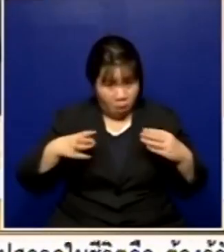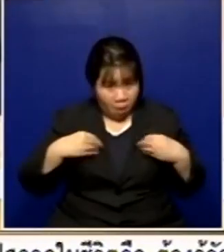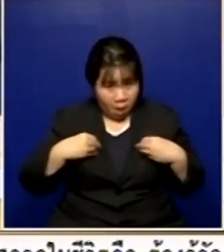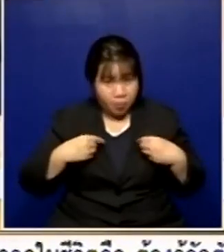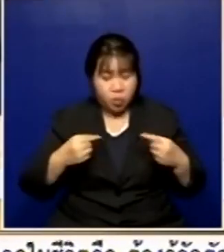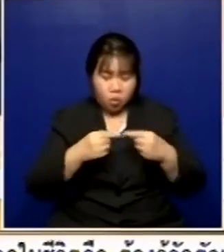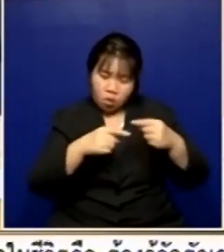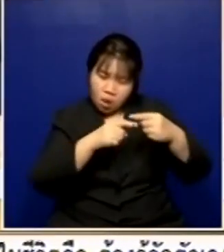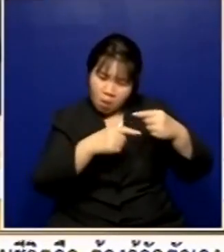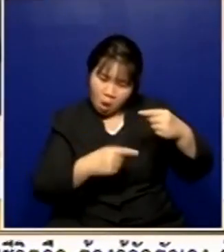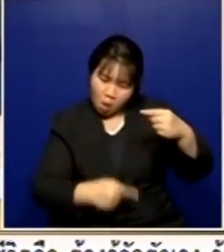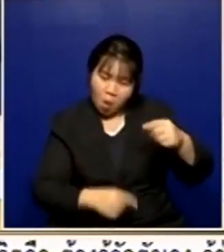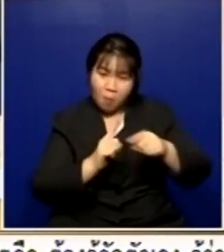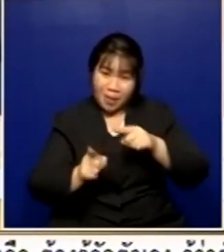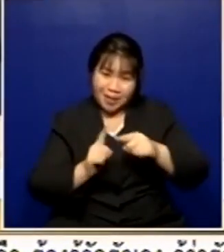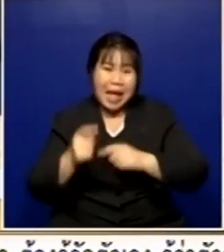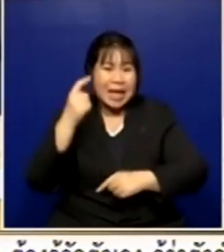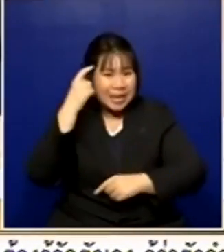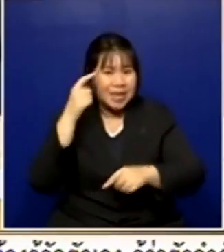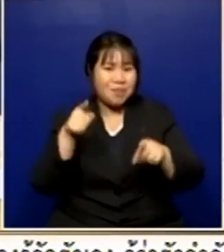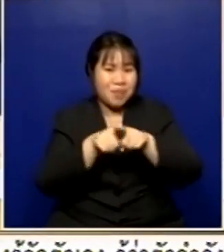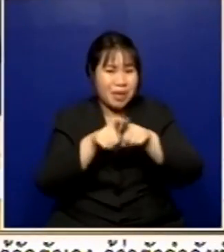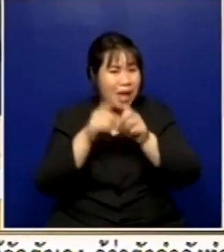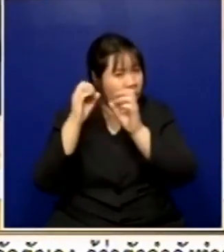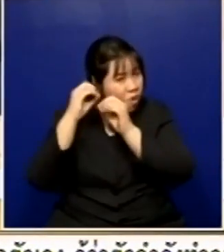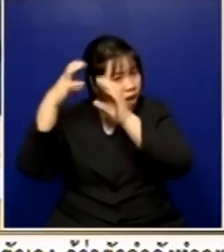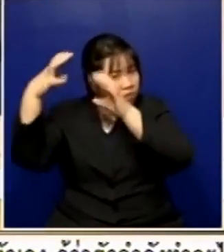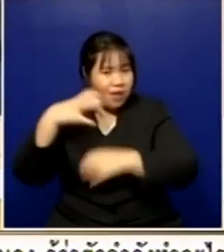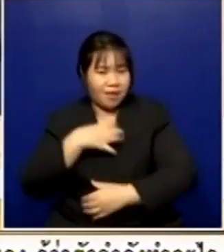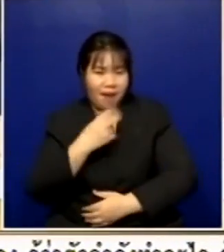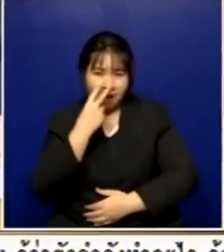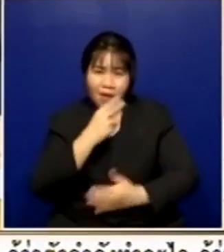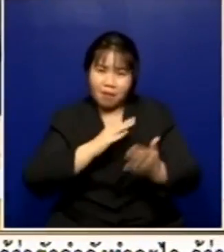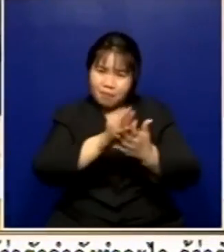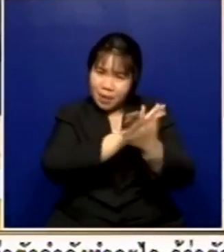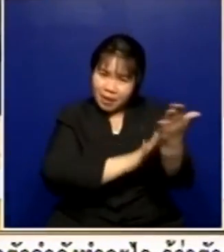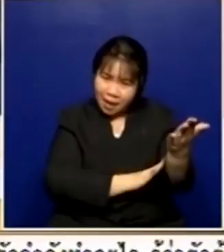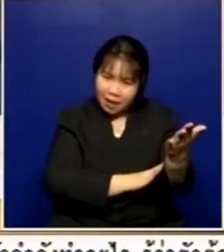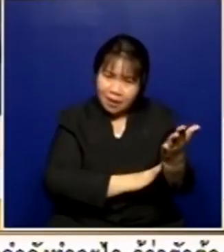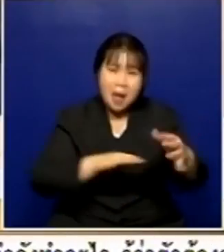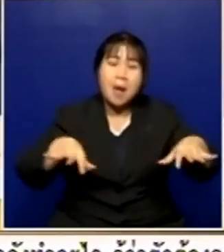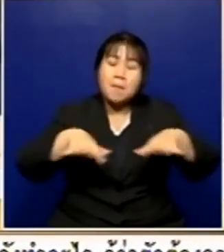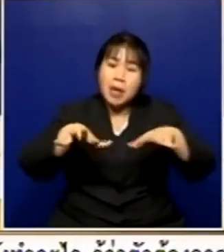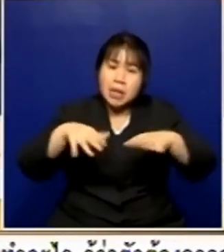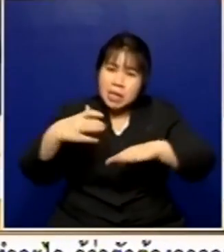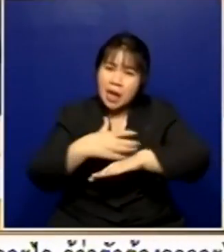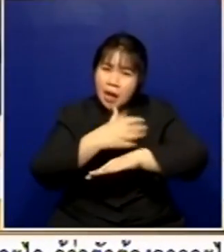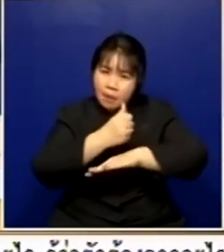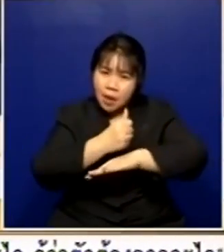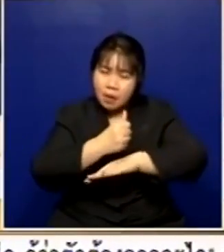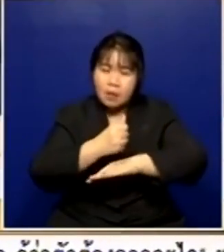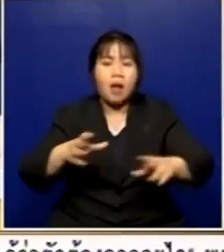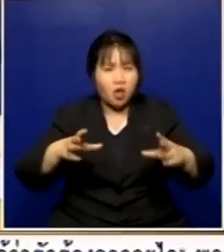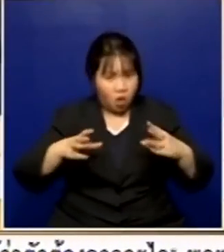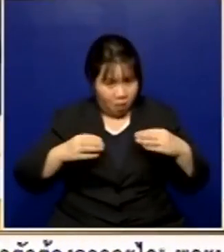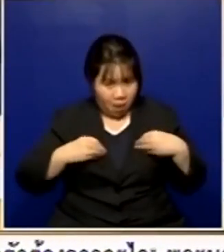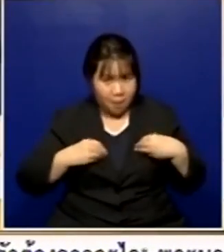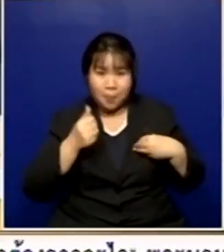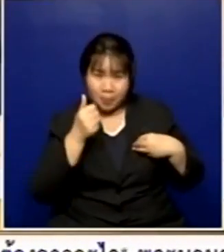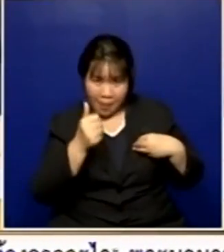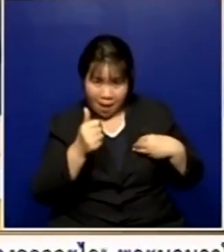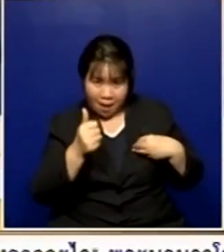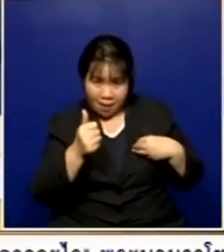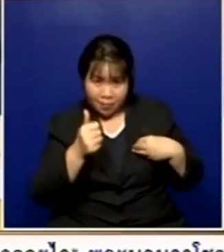ใหญ่ๆด้วยกันว่าเรามีความฝันอยากจะเห็นประเทศที่มีระบบการเมืองปกติร่วมกันขั้นรับหลักการไปก่อนได้